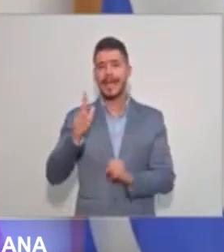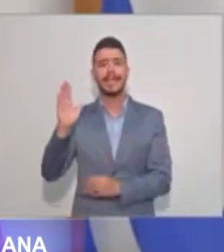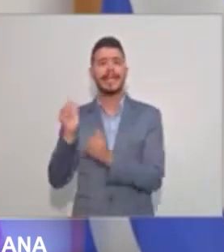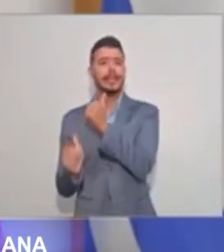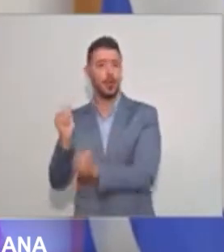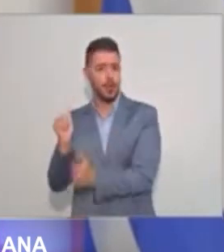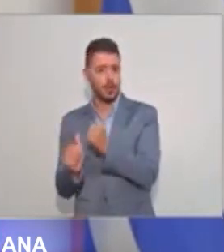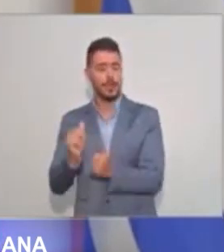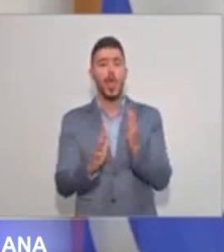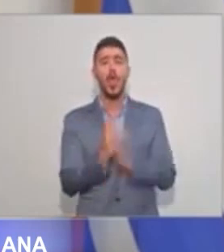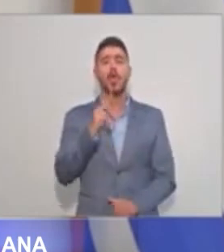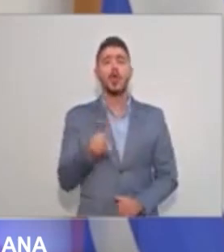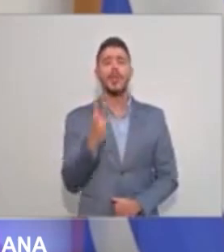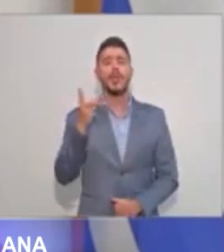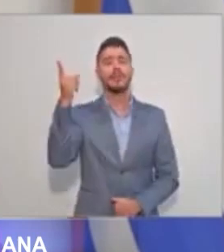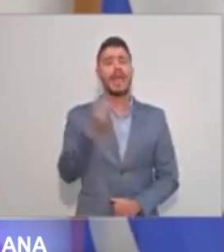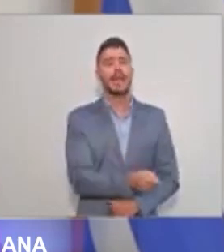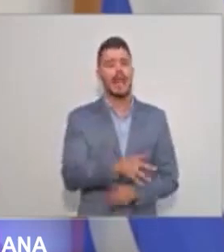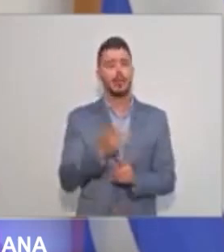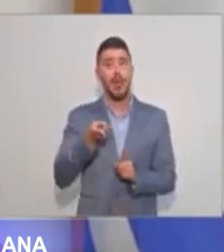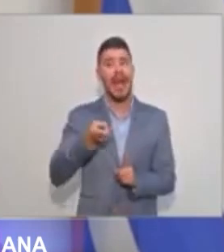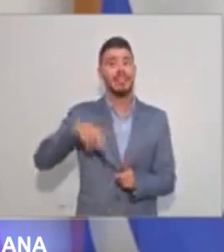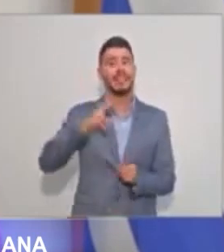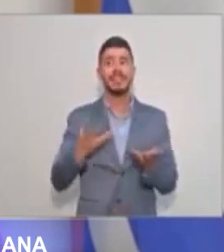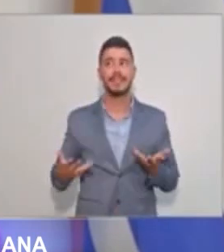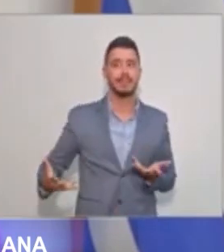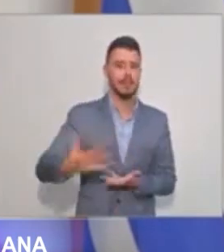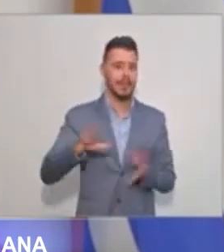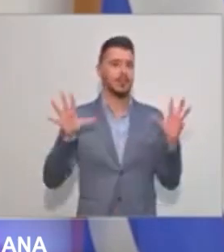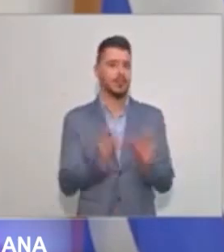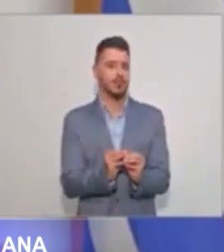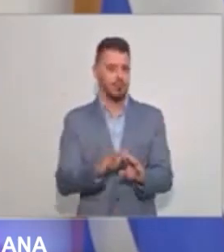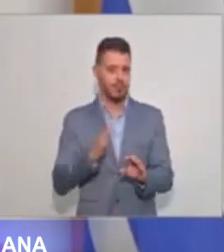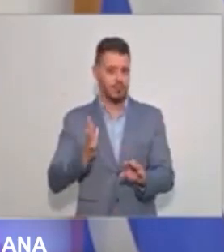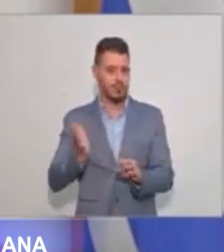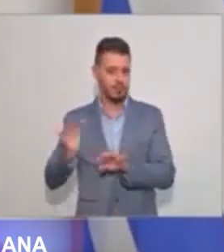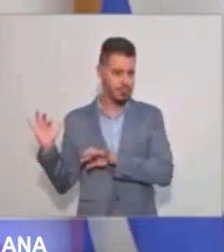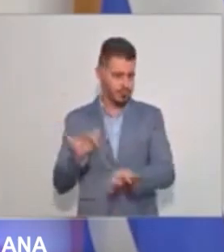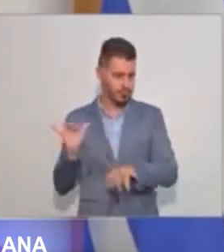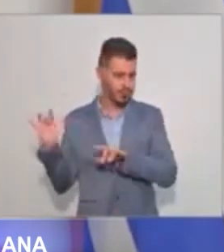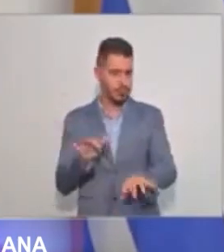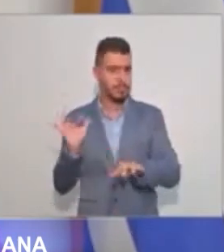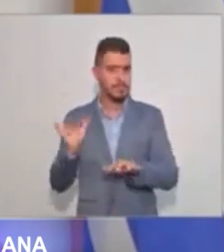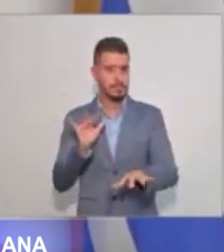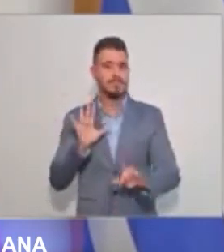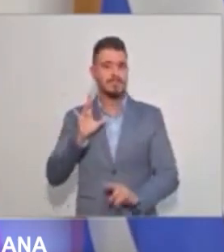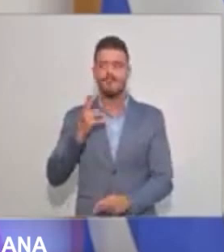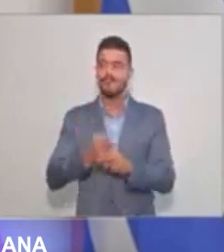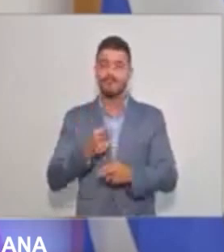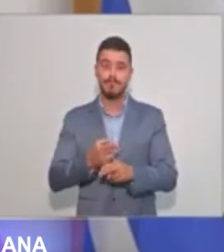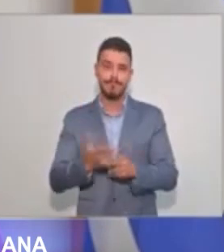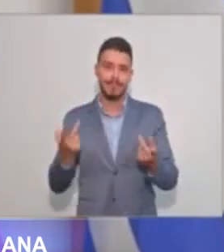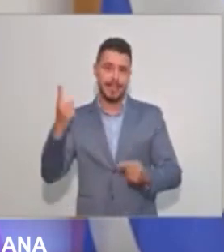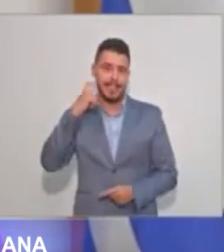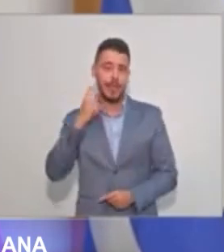12,2% σε σύγκριση με το αντίστοιχο διάστημα του 2023, που, όπως είπα, ήταν η μέχρι σήμερα χρονιά αναφοράς για